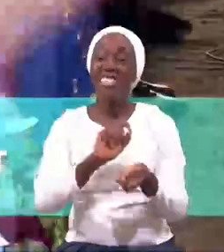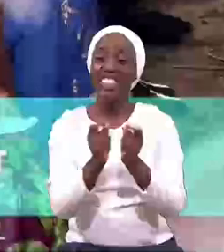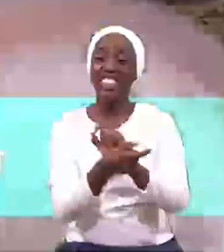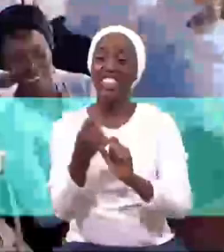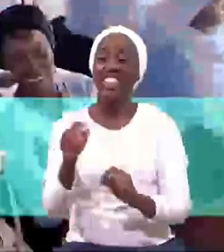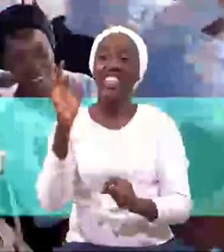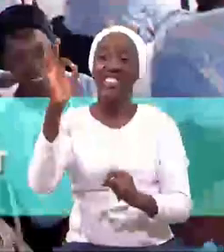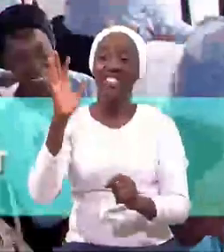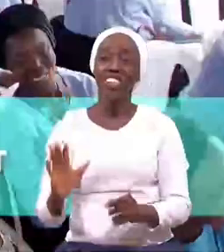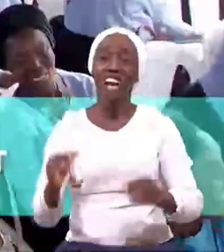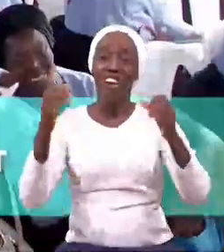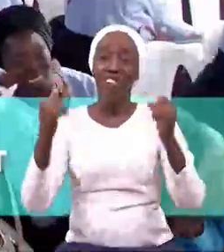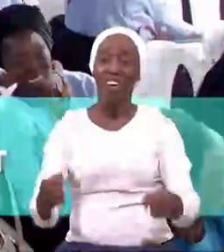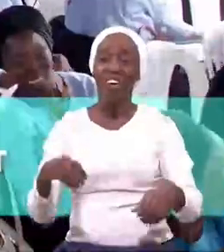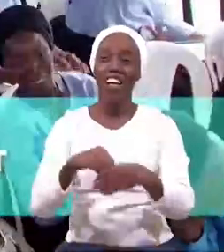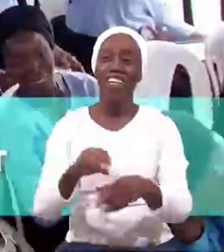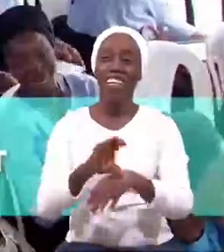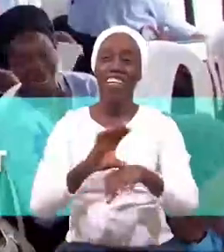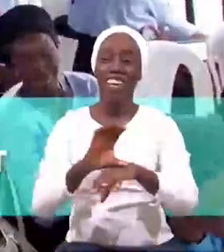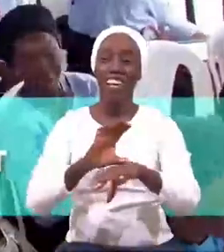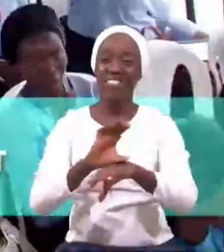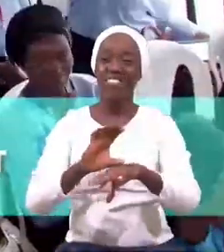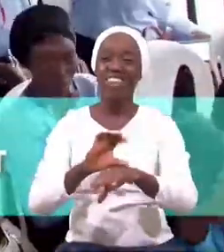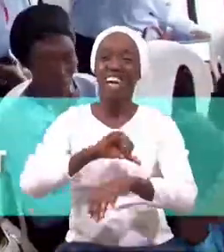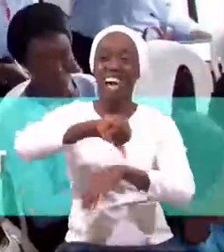La puissance au Cameroun.